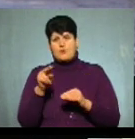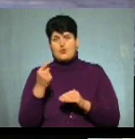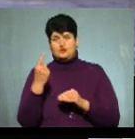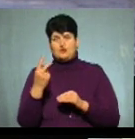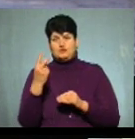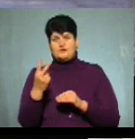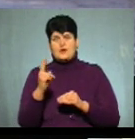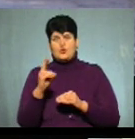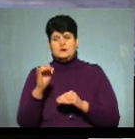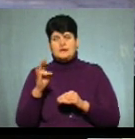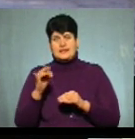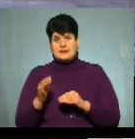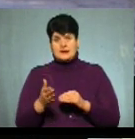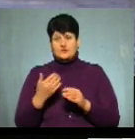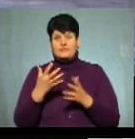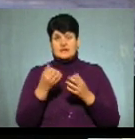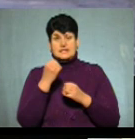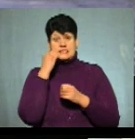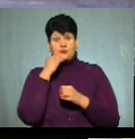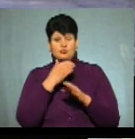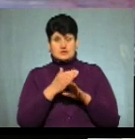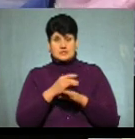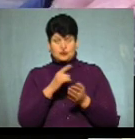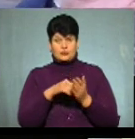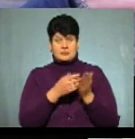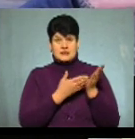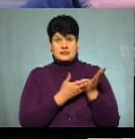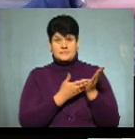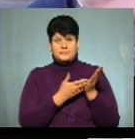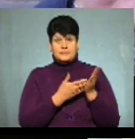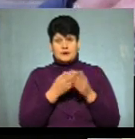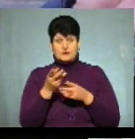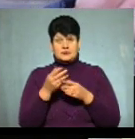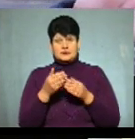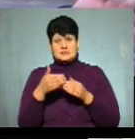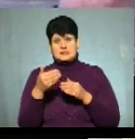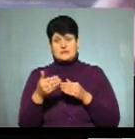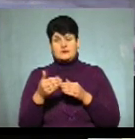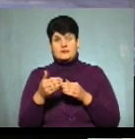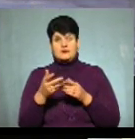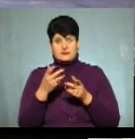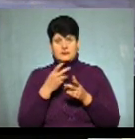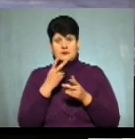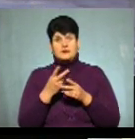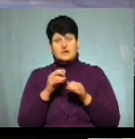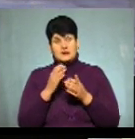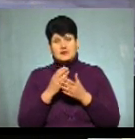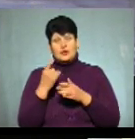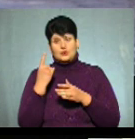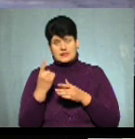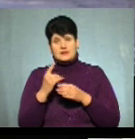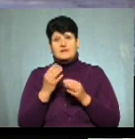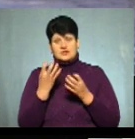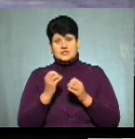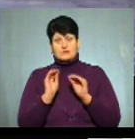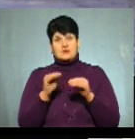контейнерах. Якщо вивозимо стару частину міста, якщо у вас навіть на телестудії заодно є, думаю, один контейнер, чи ще ви будете мати можливість, щоб доставити ще